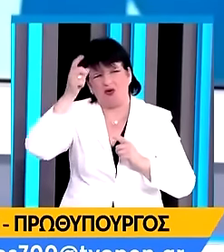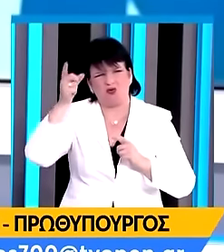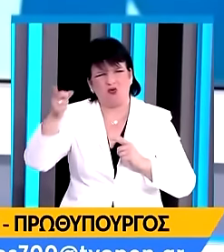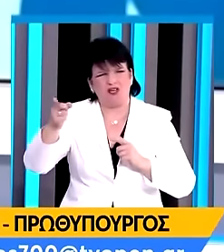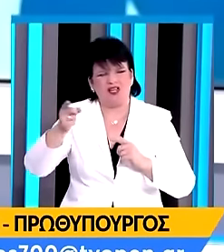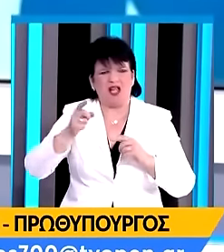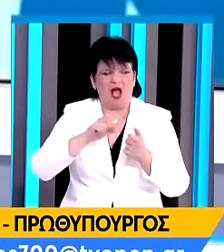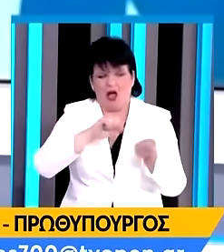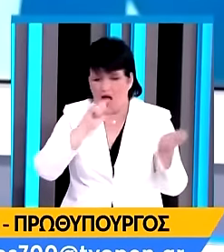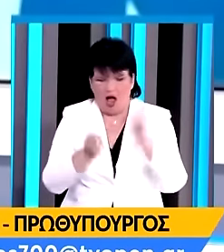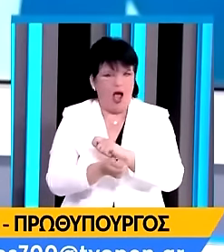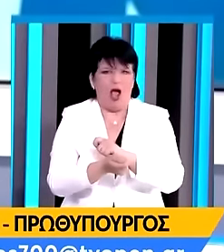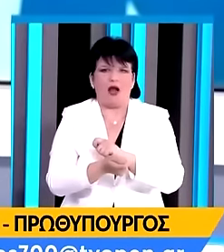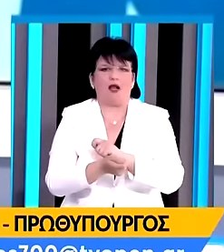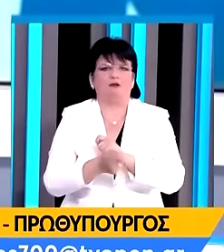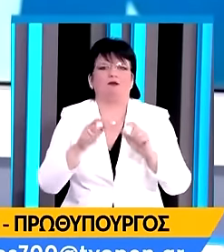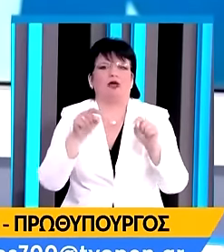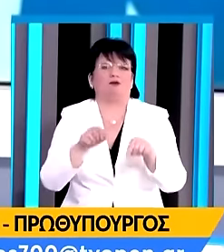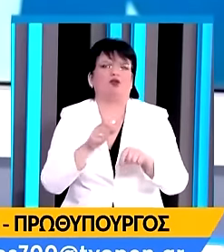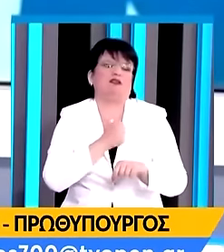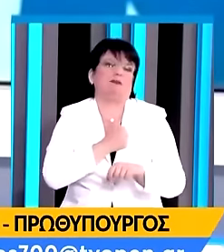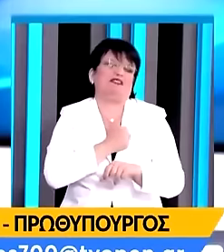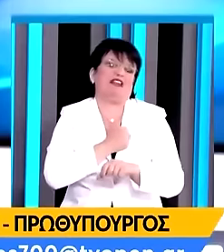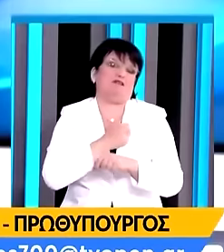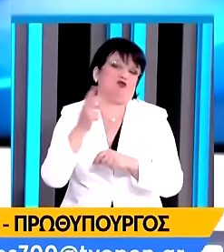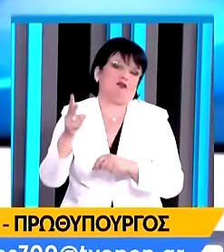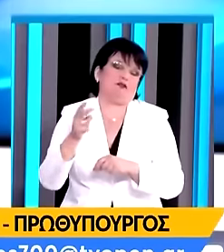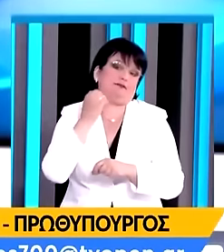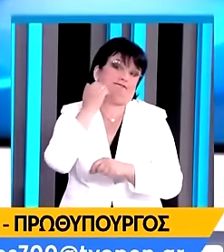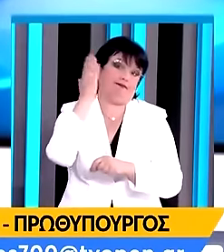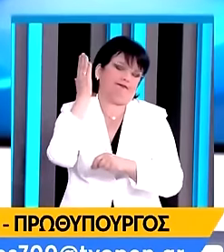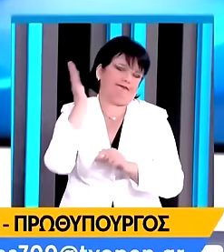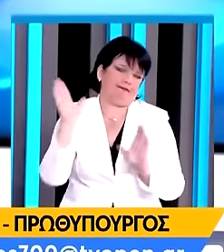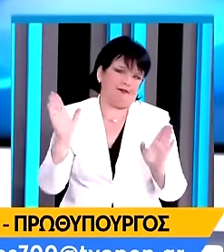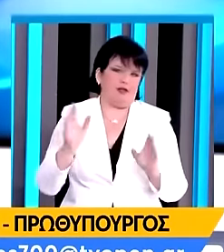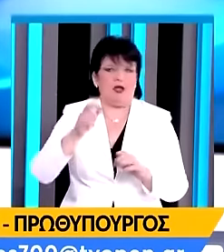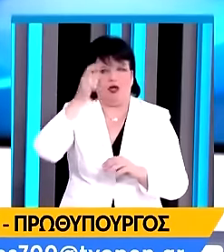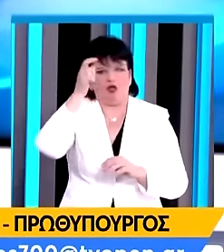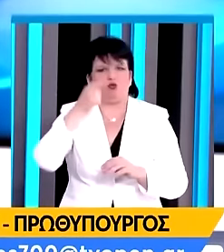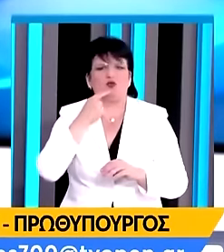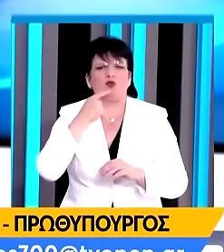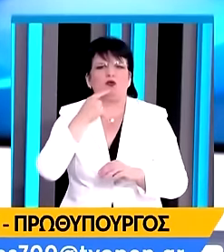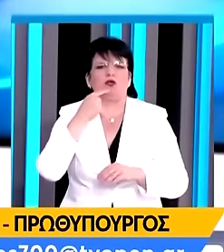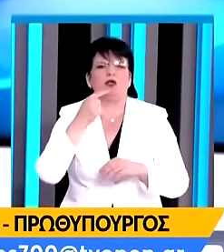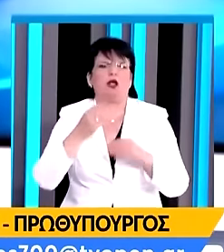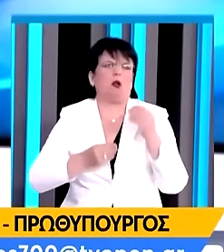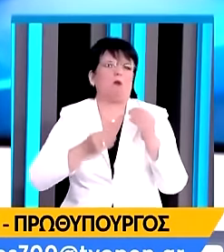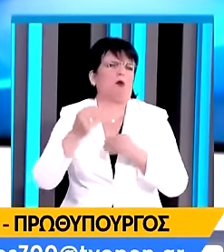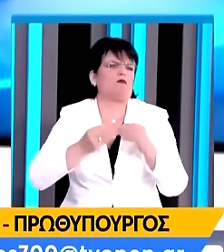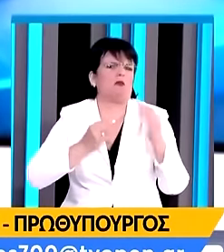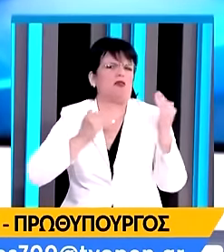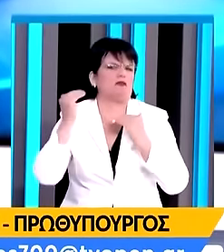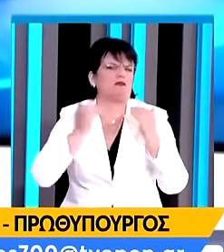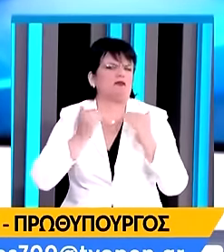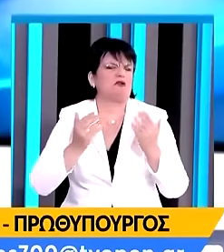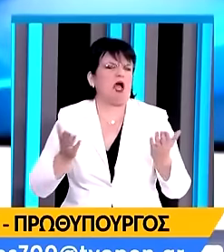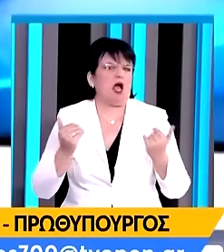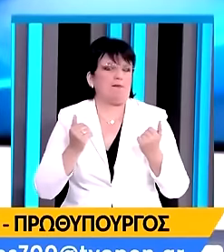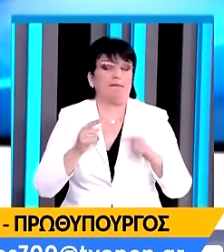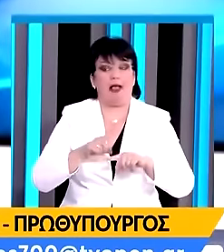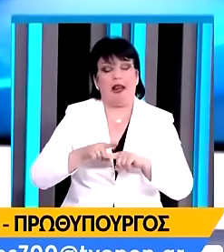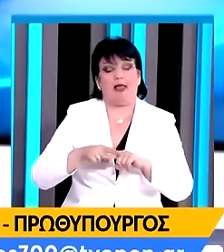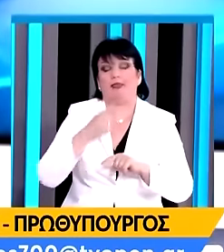μία στιγμή στην άλλη να αλλάξει δραστικά τις θέσεις της. Έχω μια πορεία, κύριε Μάρκο. Οι Τούρκοι λένε δεν υπάρχει υφαλοκρηπίδα στα νησιά. Εμείς λέμε